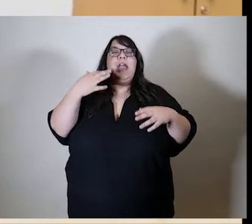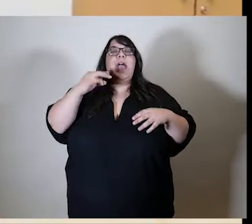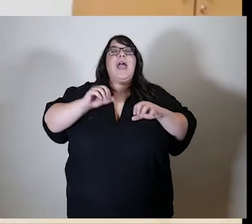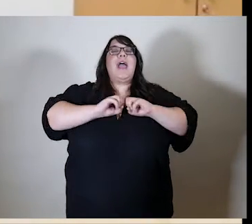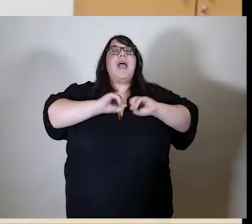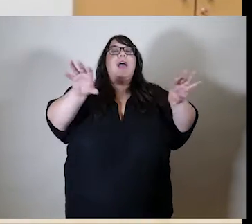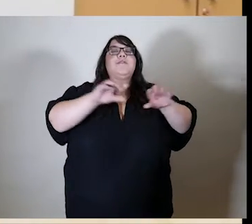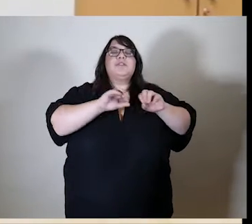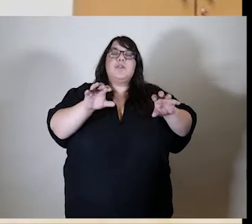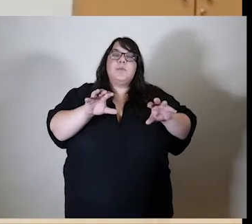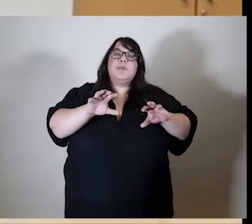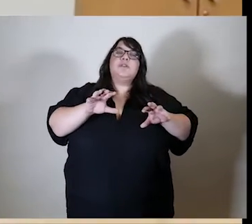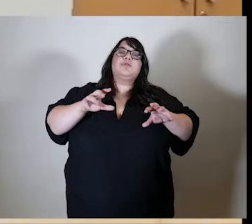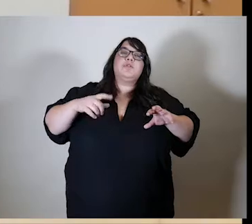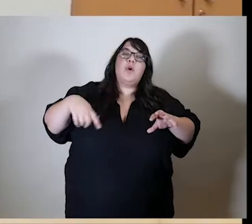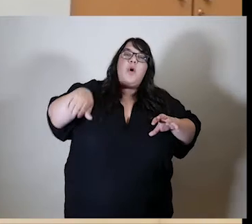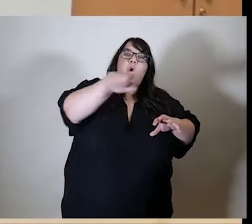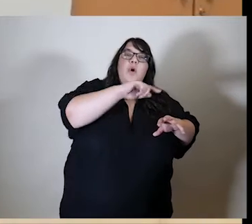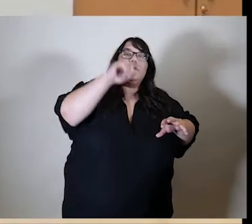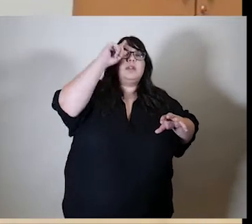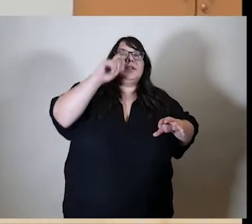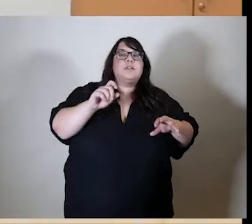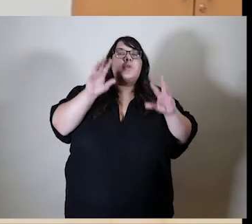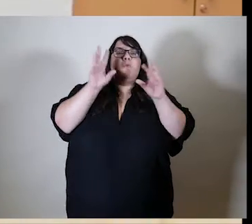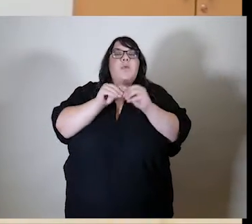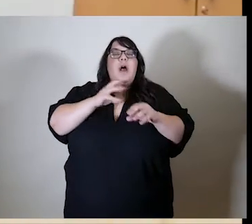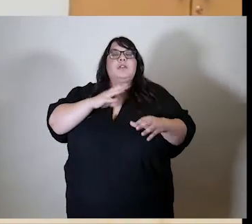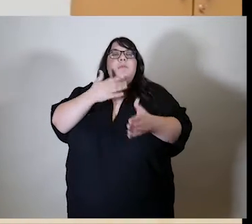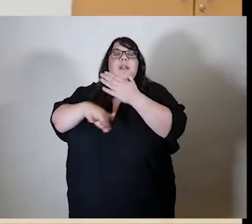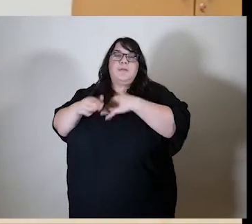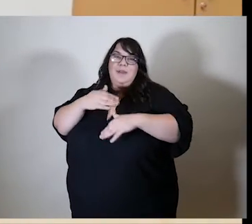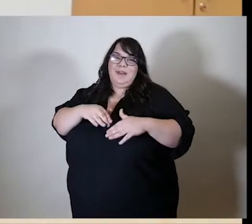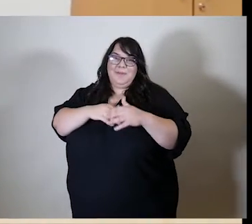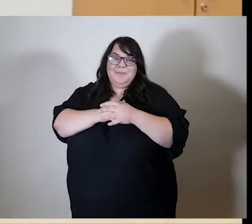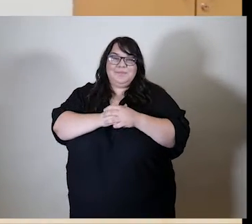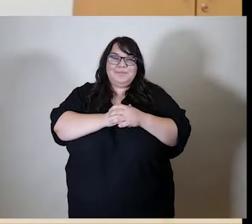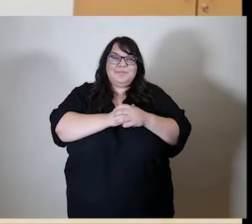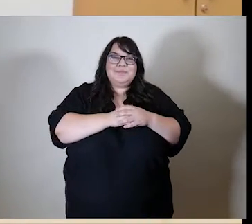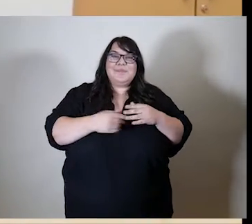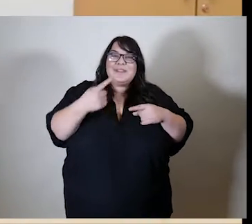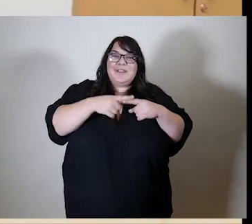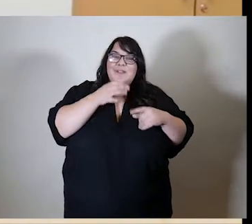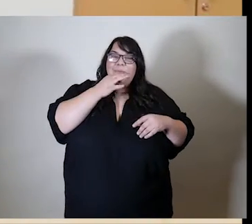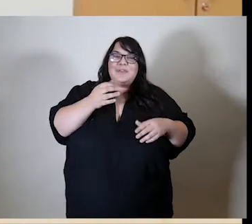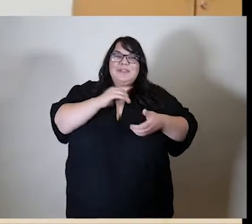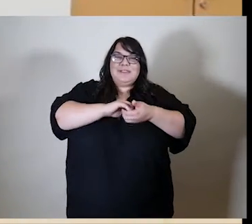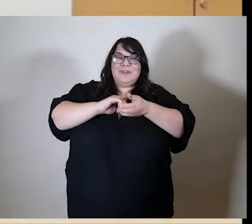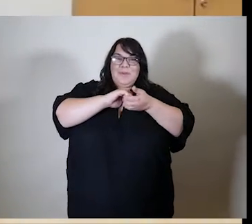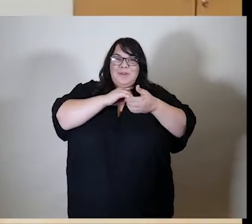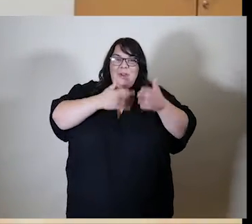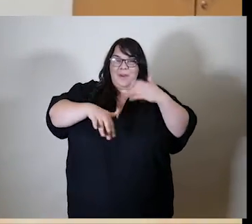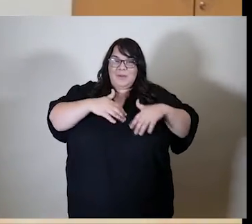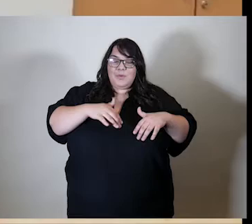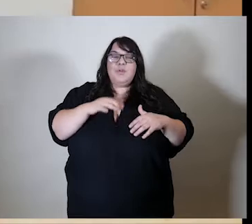Επίσης, ευαισθητοποιούν την κοινότητα απέναντι στα άτομα με αναπηρίες. Τέλος, θα ήθελα να